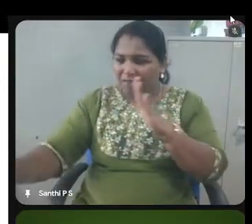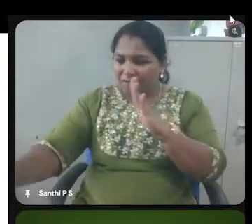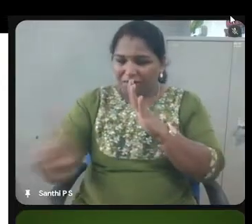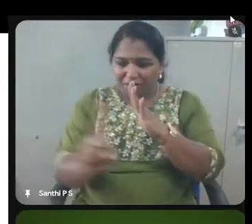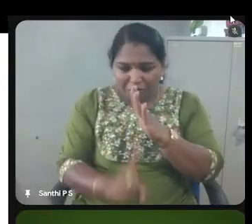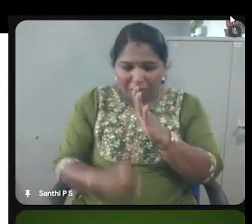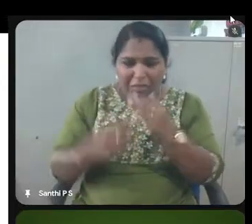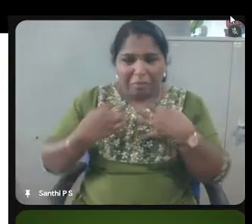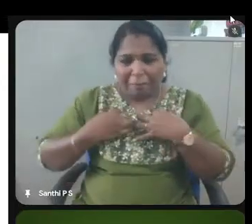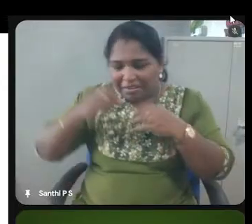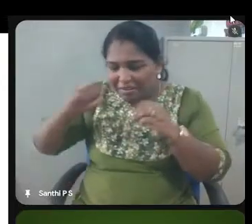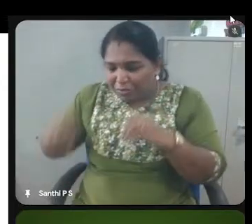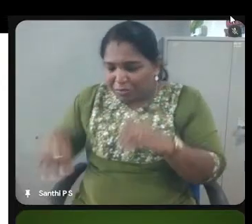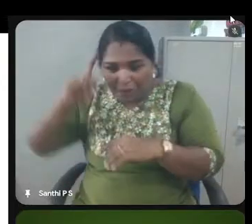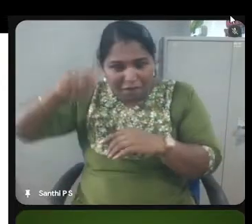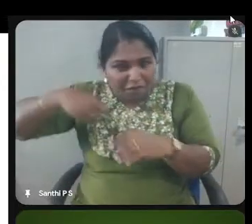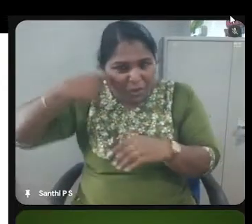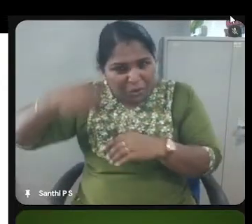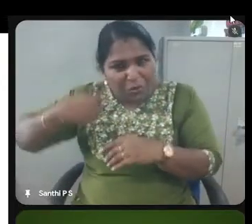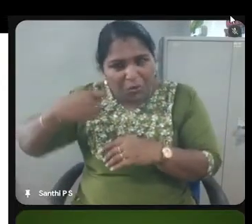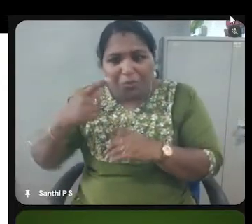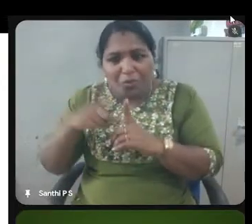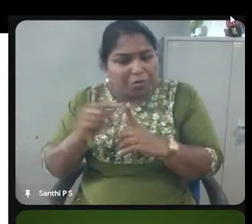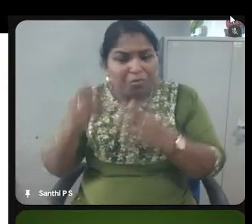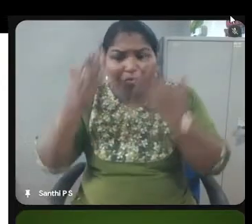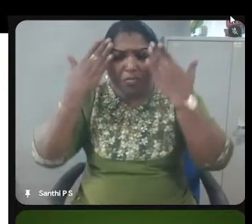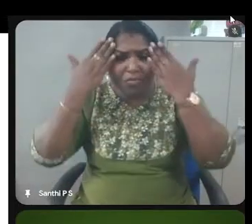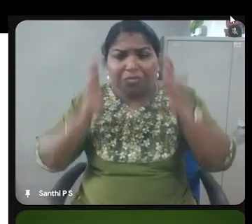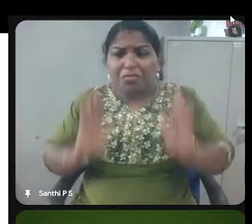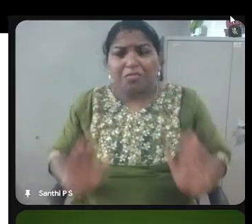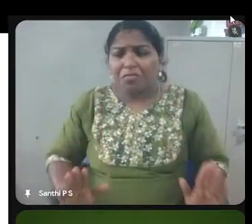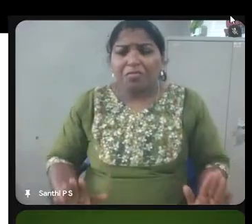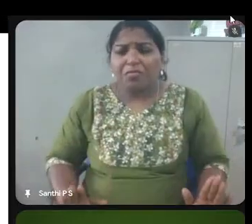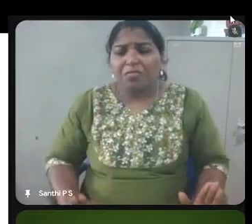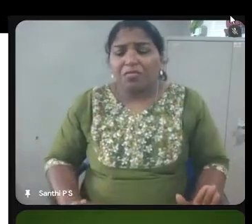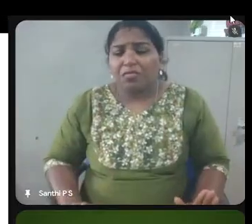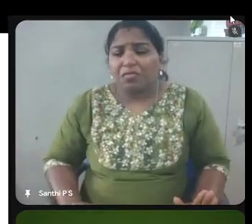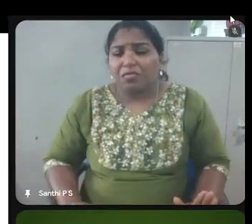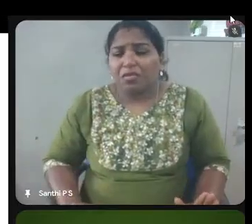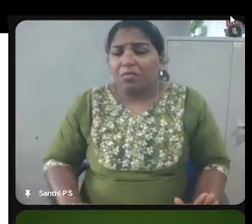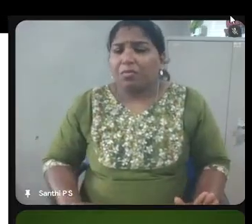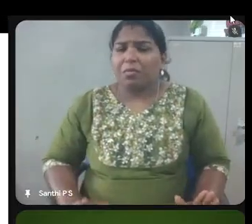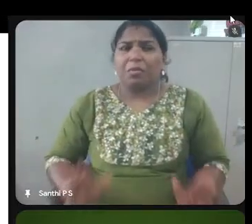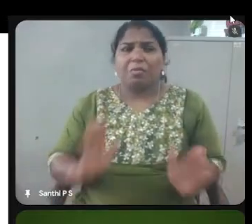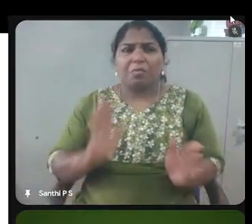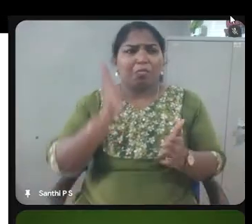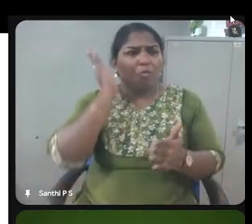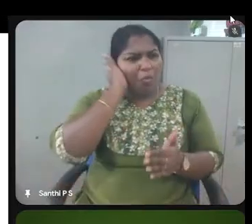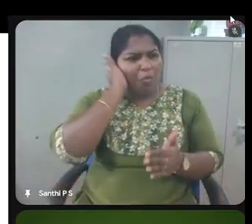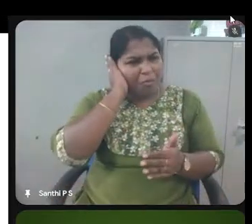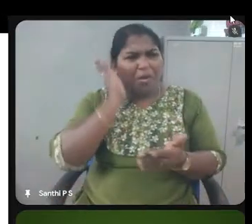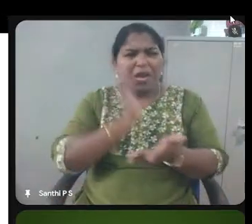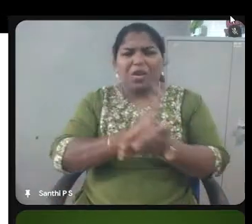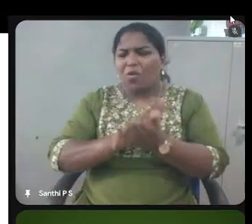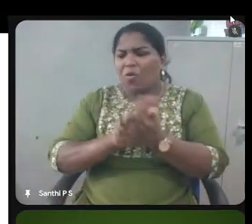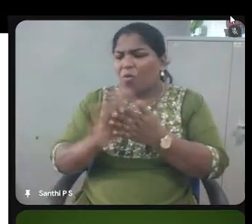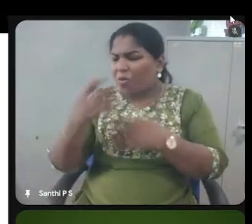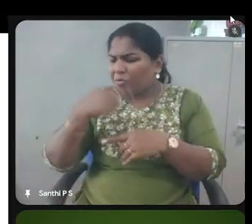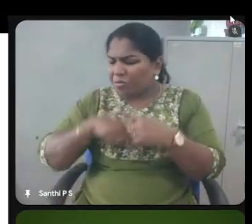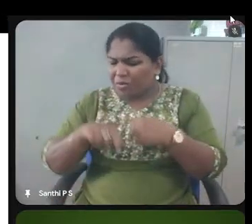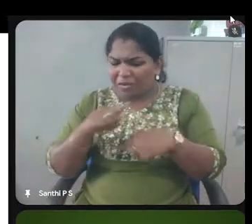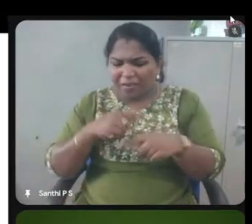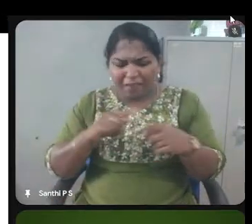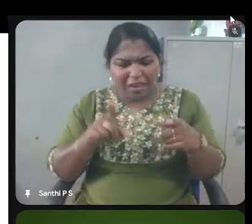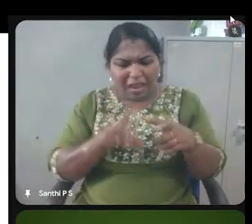മനസ്സിലാക്കാനേ നമുക്ക് പറ്റത്തുള്ളൂ. അല്ലാതെ ഇങ്ങനെ നമുക്ക് മൊബൈൽ ഫോൺ കാരണം ഹോർമോണൽ ചേഞ്ച് കാരണം മൊബൈൽ ഫോണിന്റെ അകത്ത് ഇങ്ങനെ എടുക്കണം